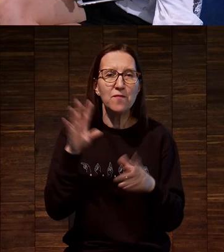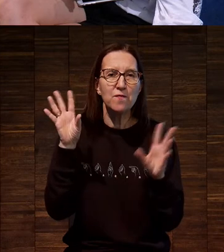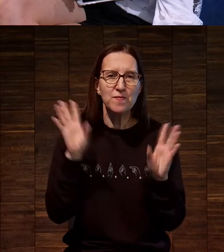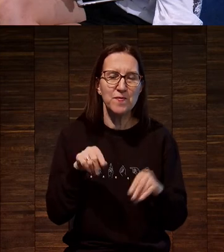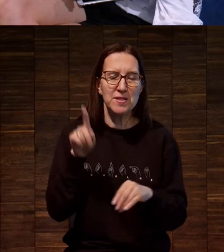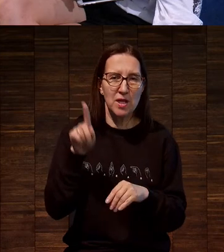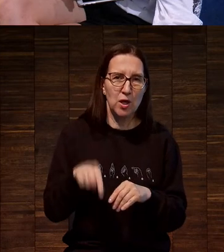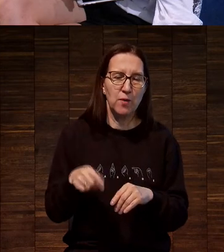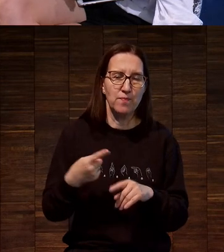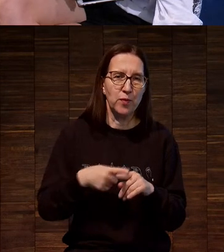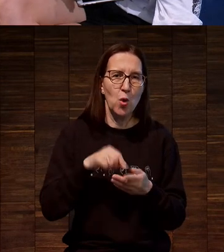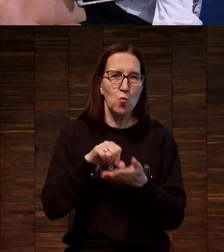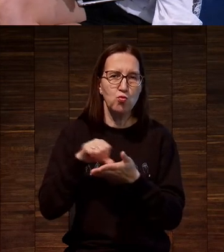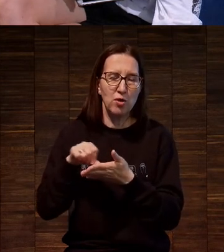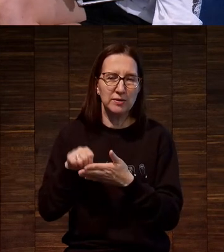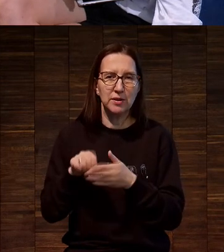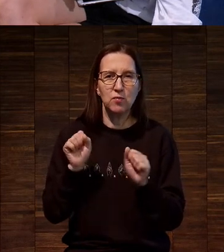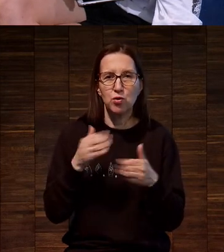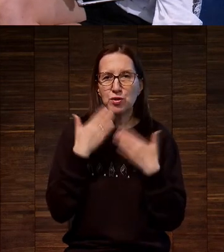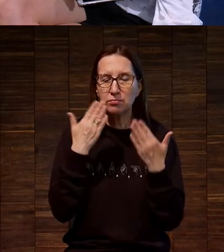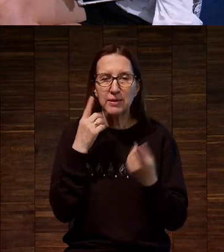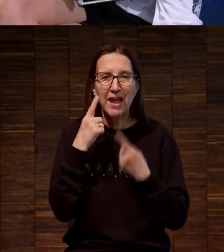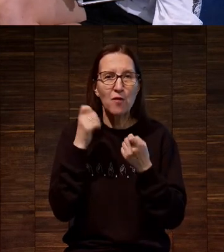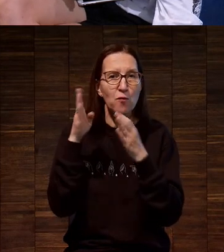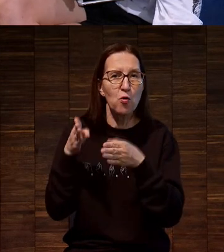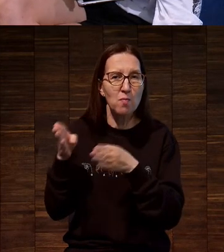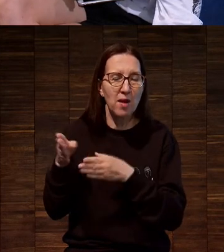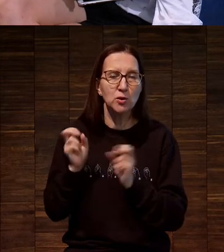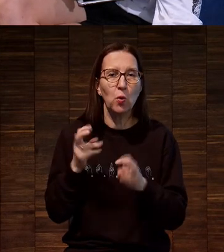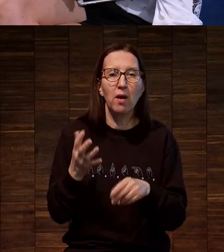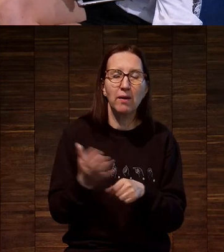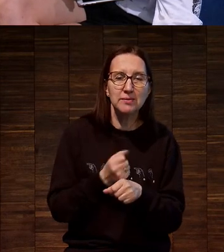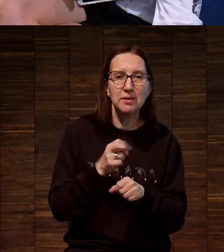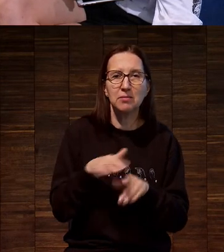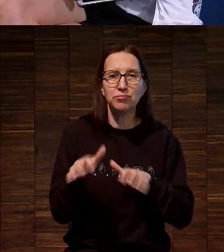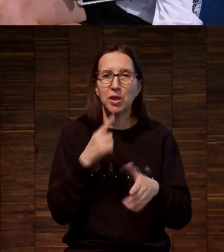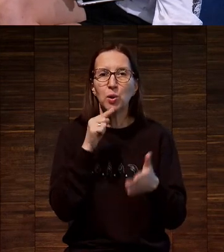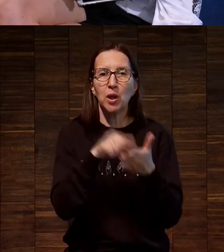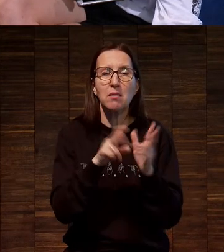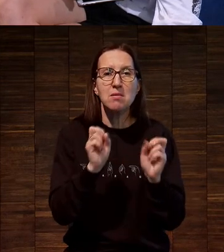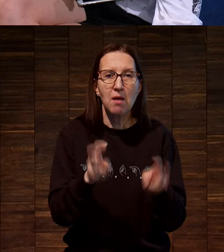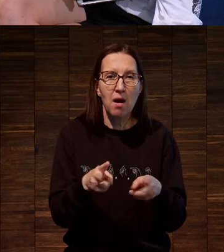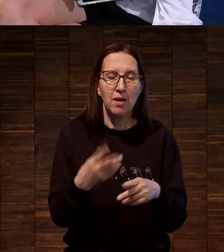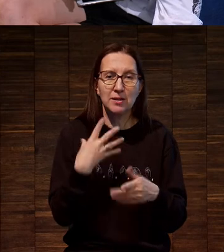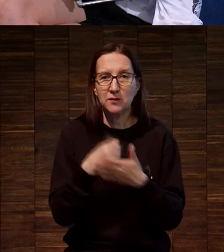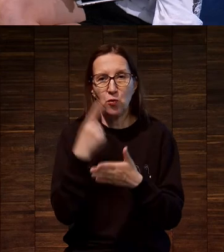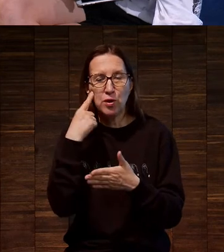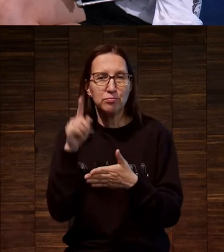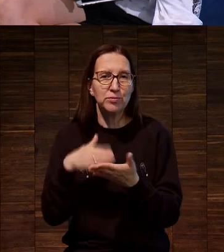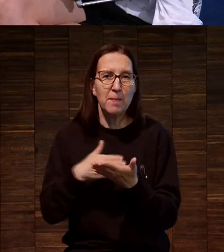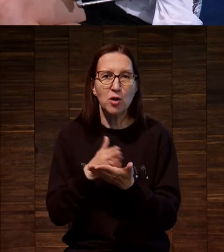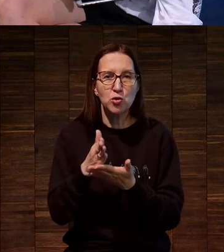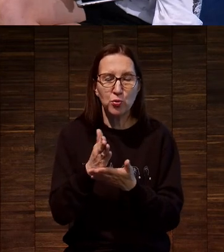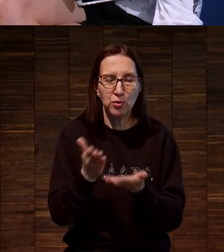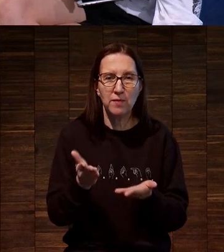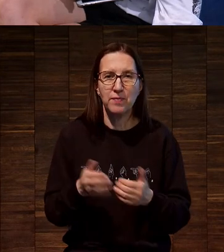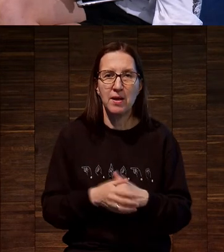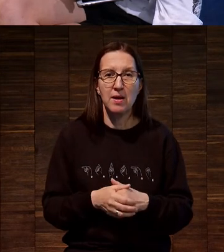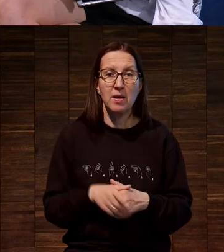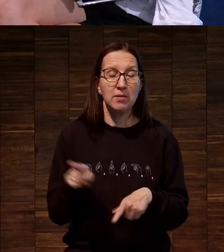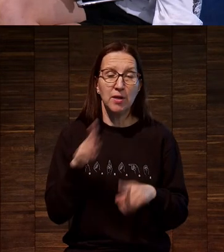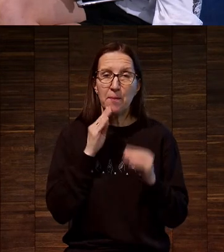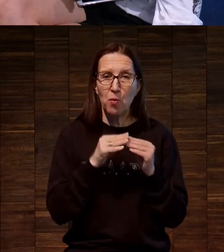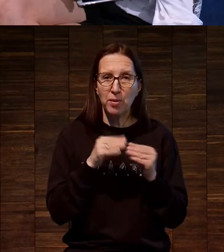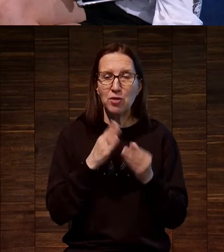городе, гулять по этой карте, читать про них информацию, как дойти, как добраться, составлять свои маршруты. Здесь по-прежнему